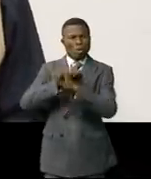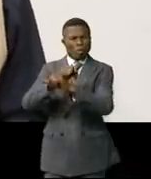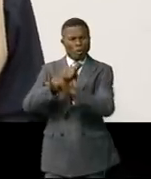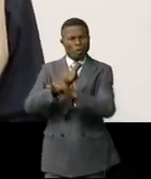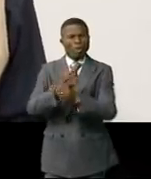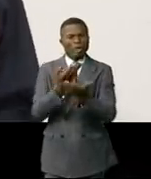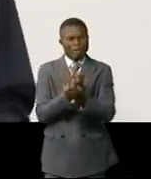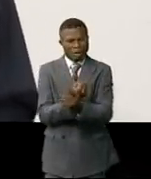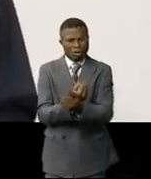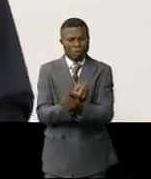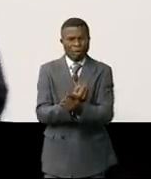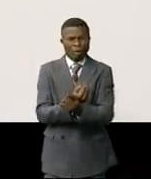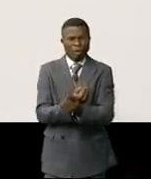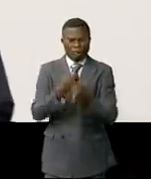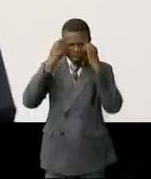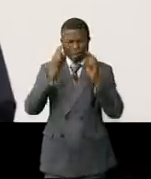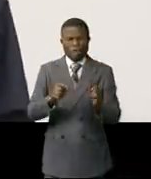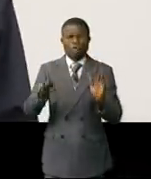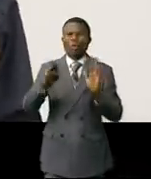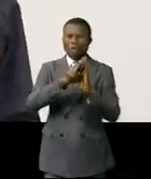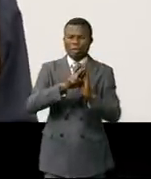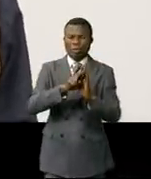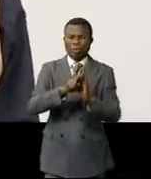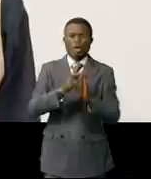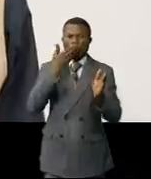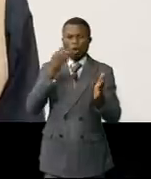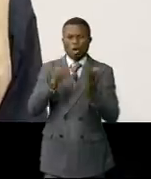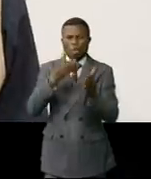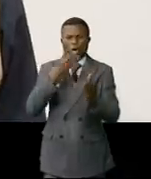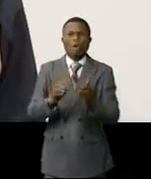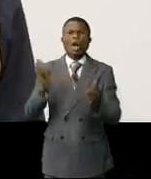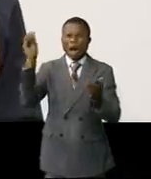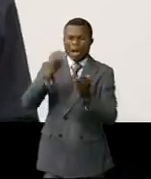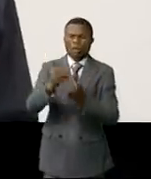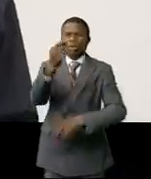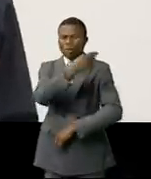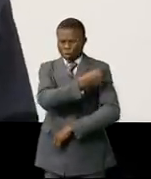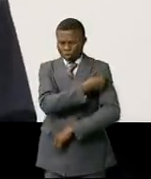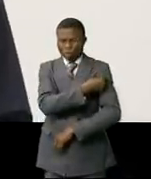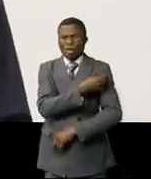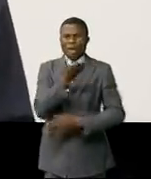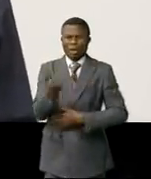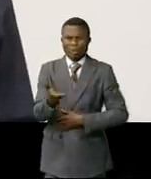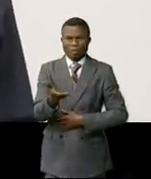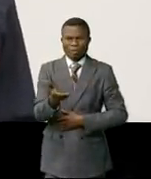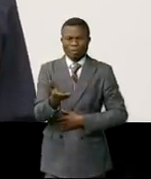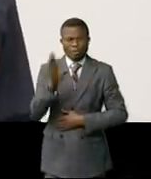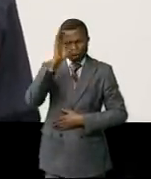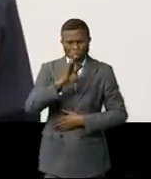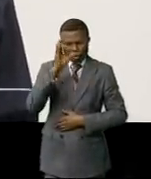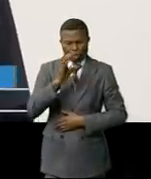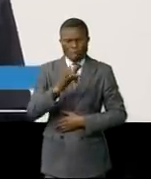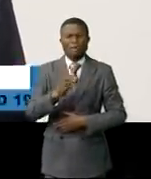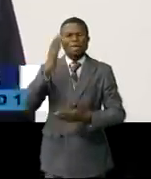le respect de mesures barrières. Nous ajoutons le vaccin. Nous sommes presque sûrs de maîtriser cette